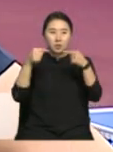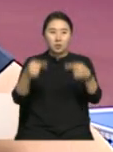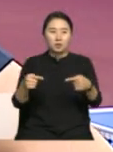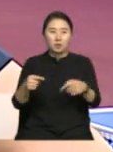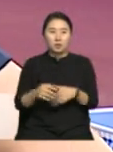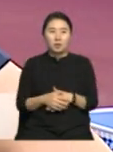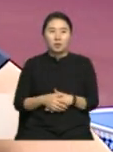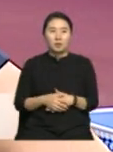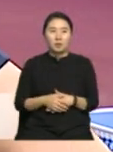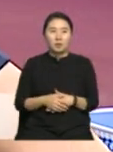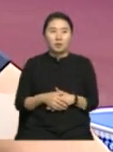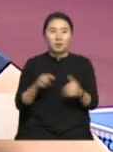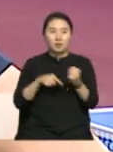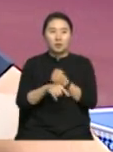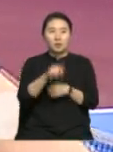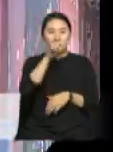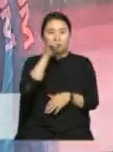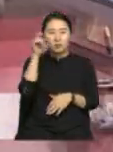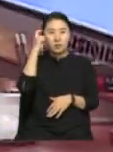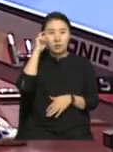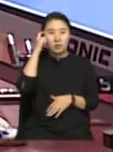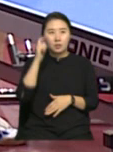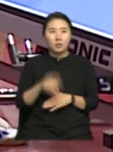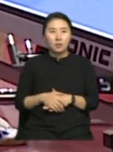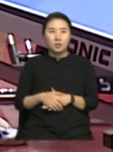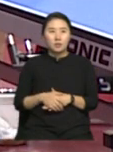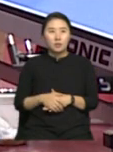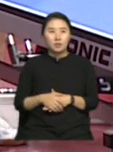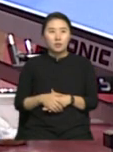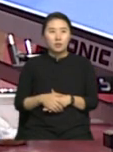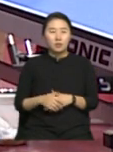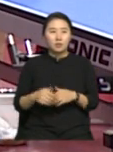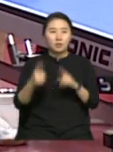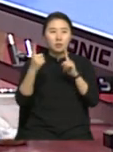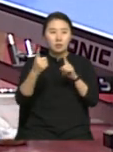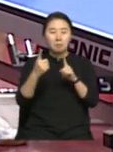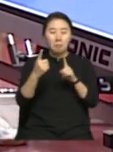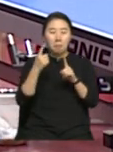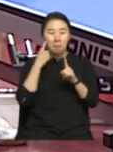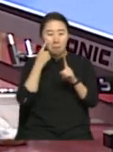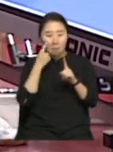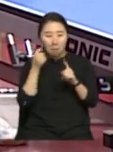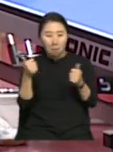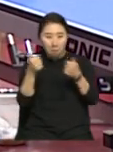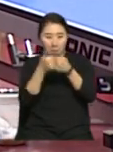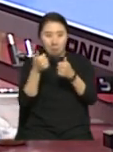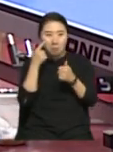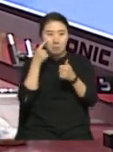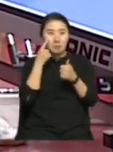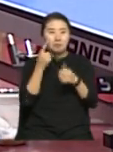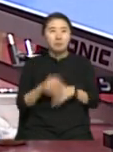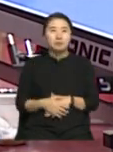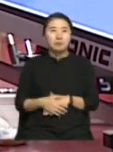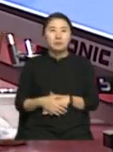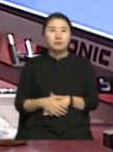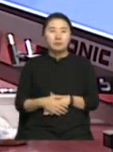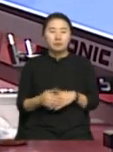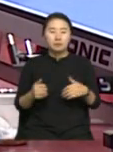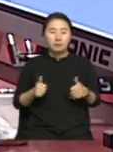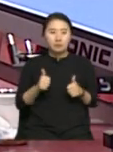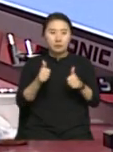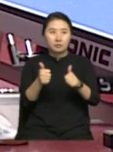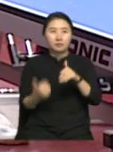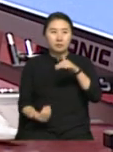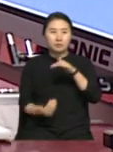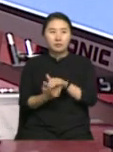돼서 뜻깊게 생각하고 있고. 상대들이랑 해봐야 되겠지만, 팀들하고 해봐야 되겠지만은 그래도 최선을